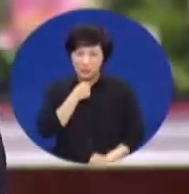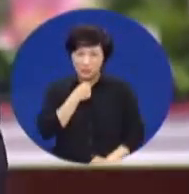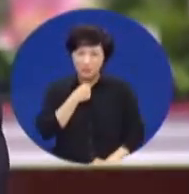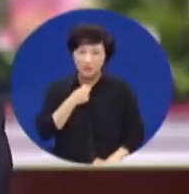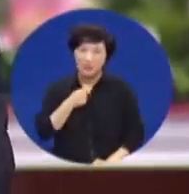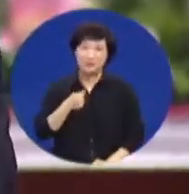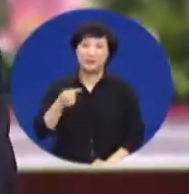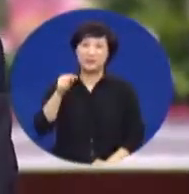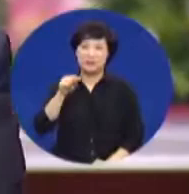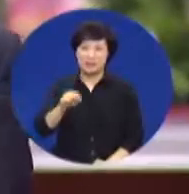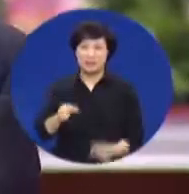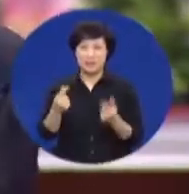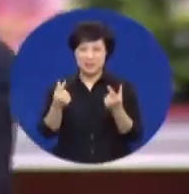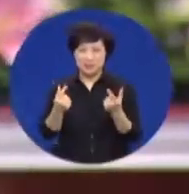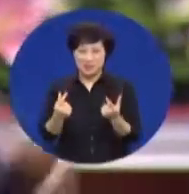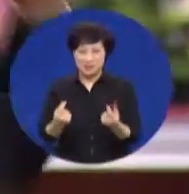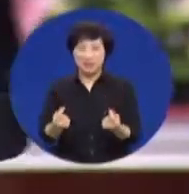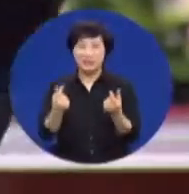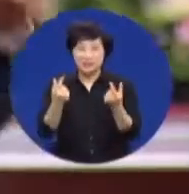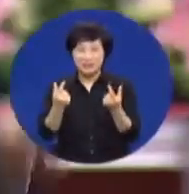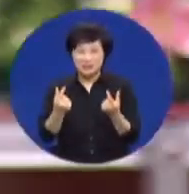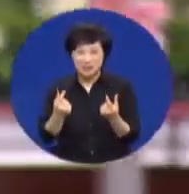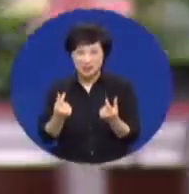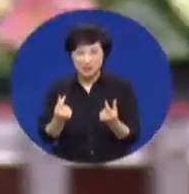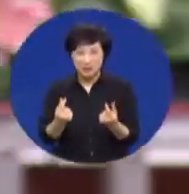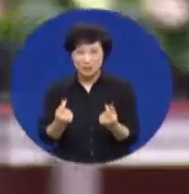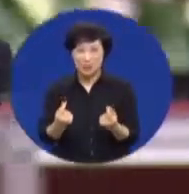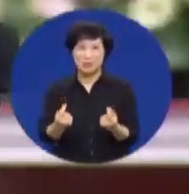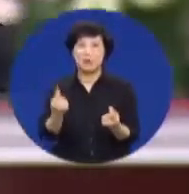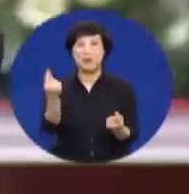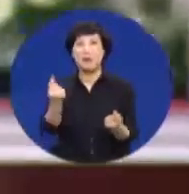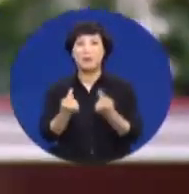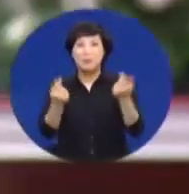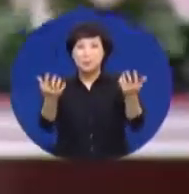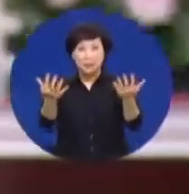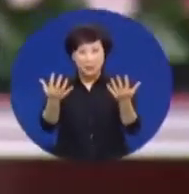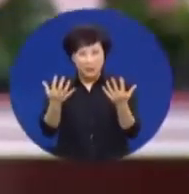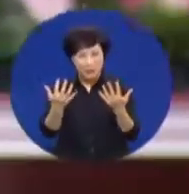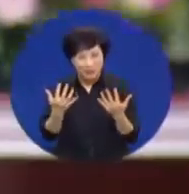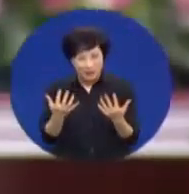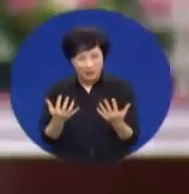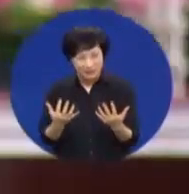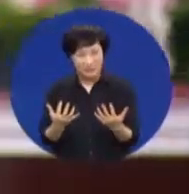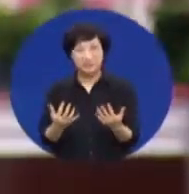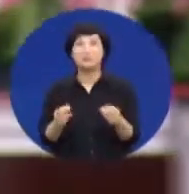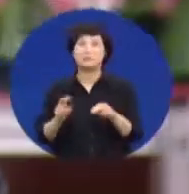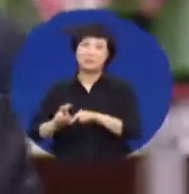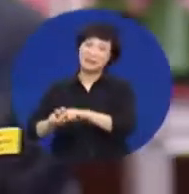처럼 모여